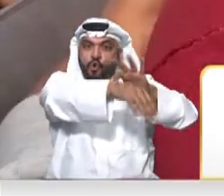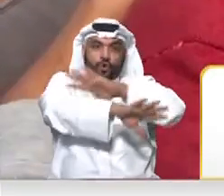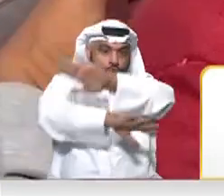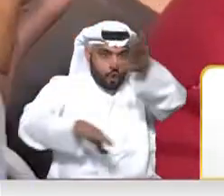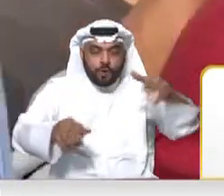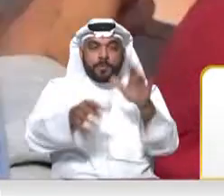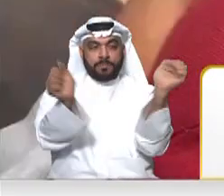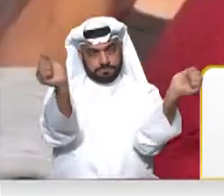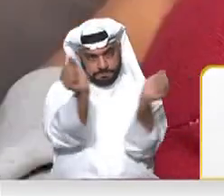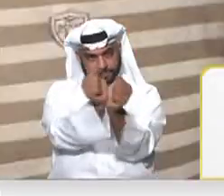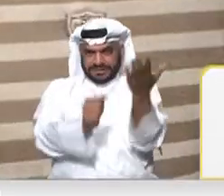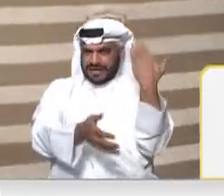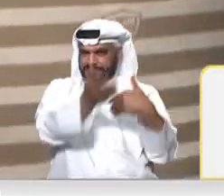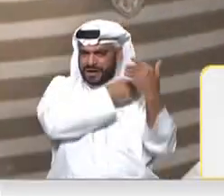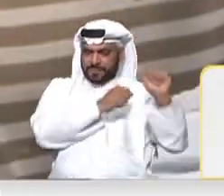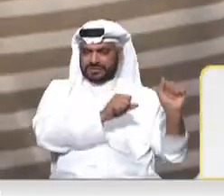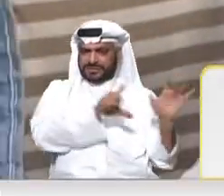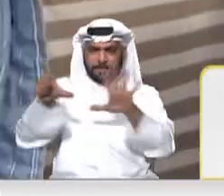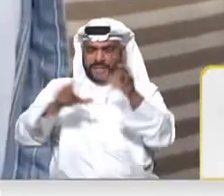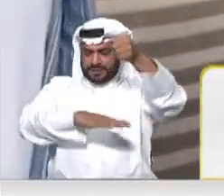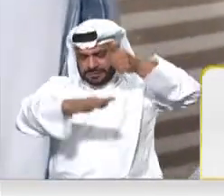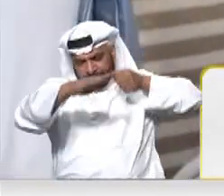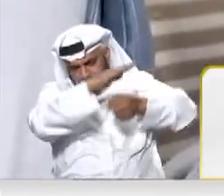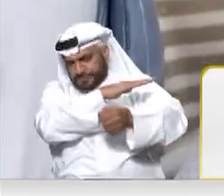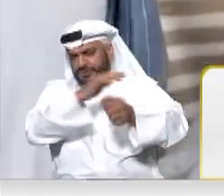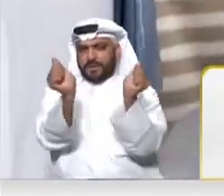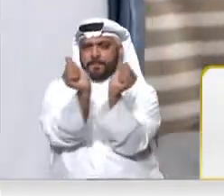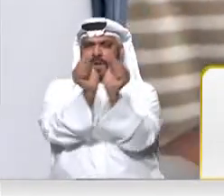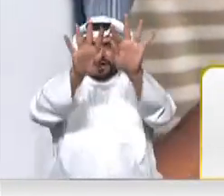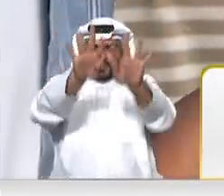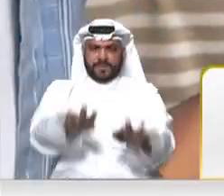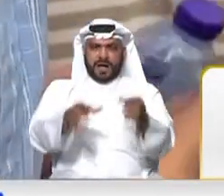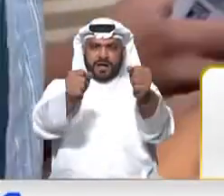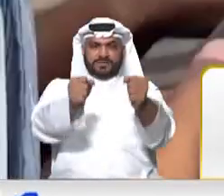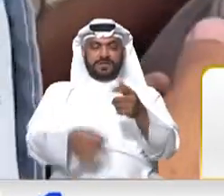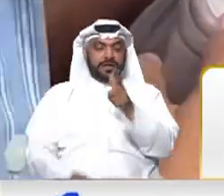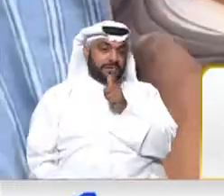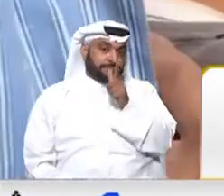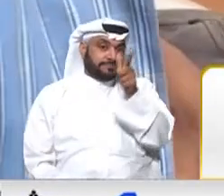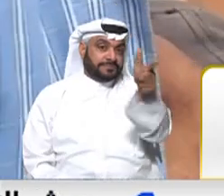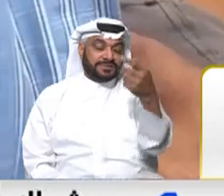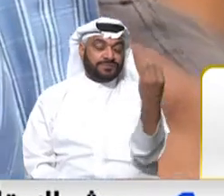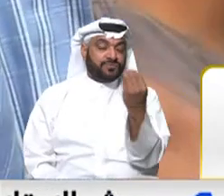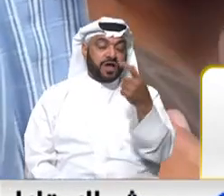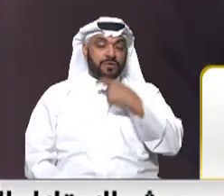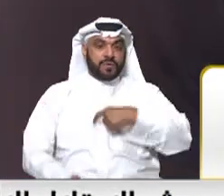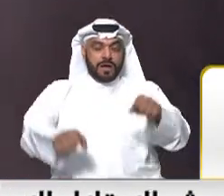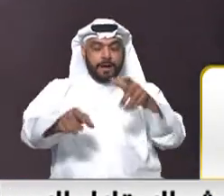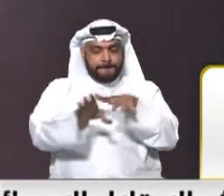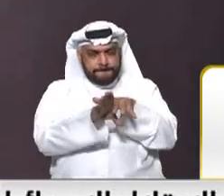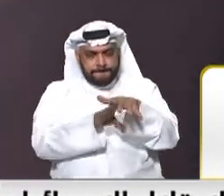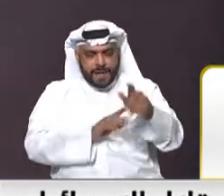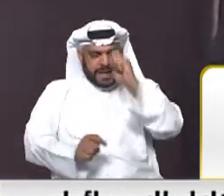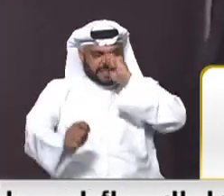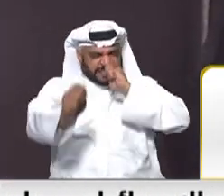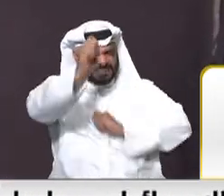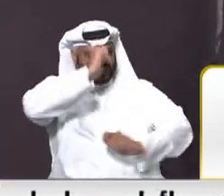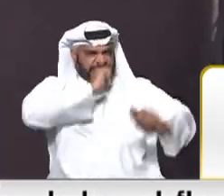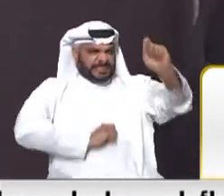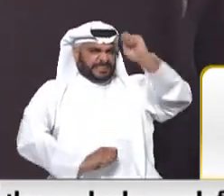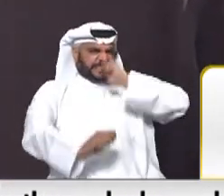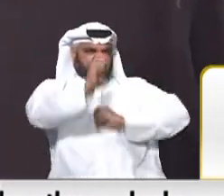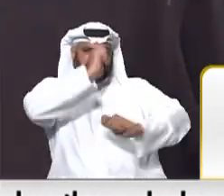اعتقلها الاحتلال من مستشفيات قطاع غزة، حيث تحدث أبو سلمية عن أشكال التعذيب التي